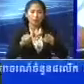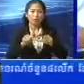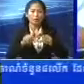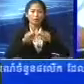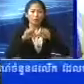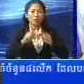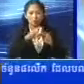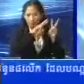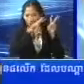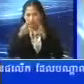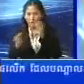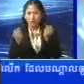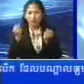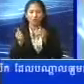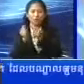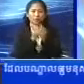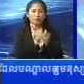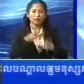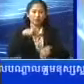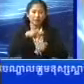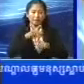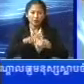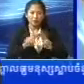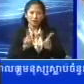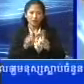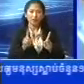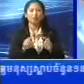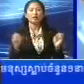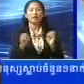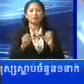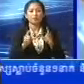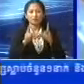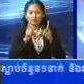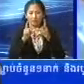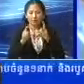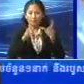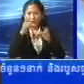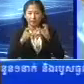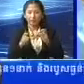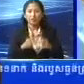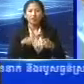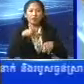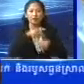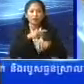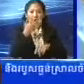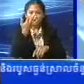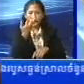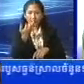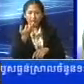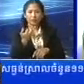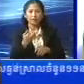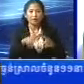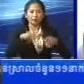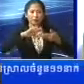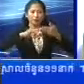ចល័តត្រួតពិនិត្យយានយន្តជាមួយបណ្ដាខេត្តមួយចំនួនទៀតដែលមិនទាន់មានដំណើរការនេះទី4នៅក្នុងខេត្តទាំង7គឺមានខេត្តបាត់ដំប